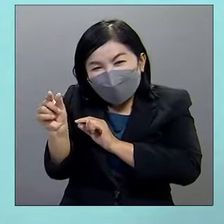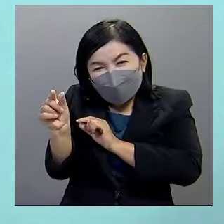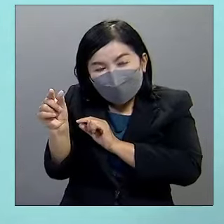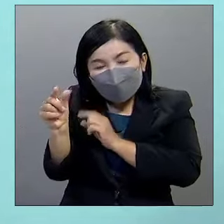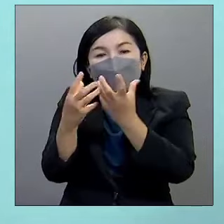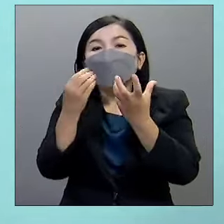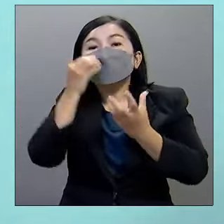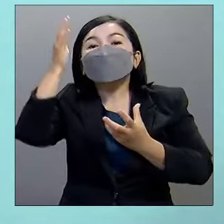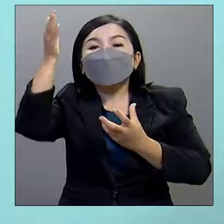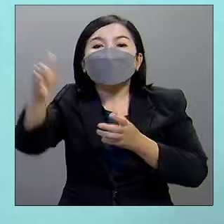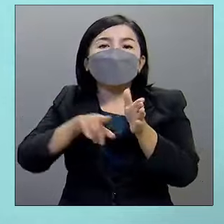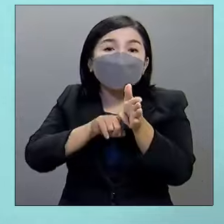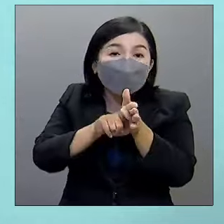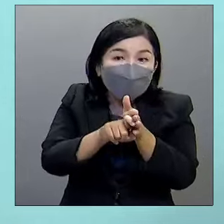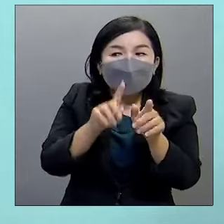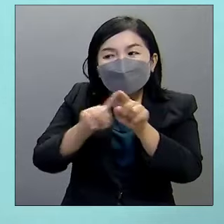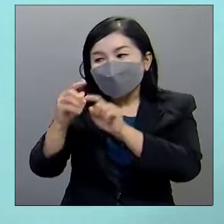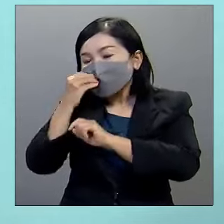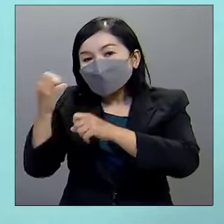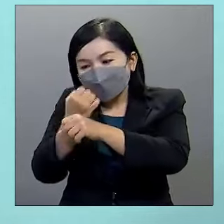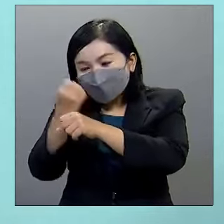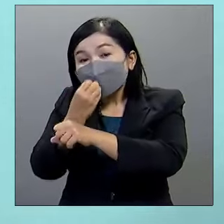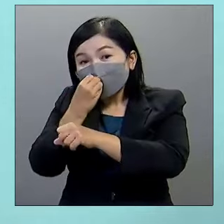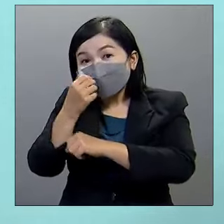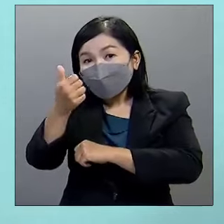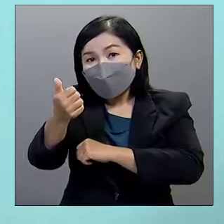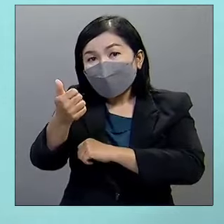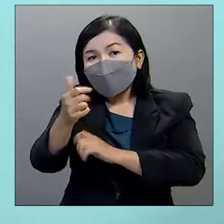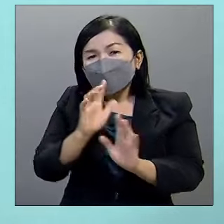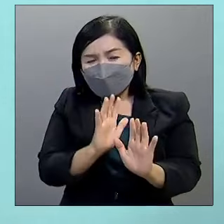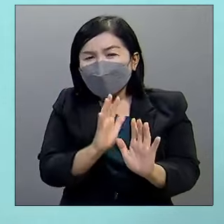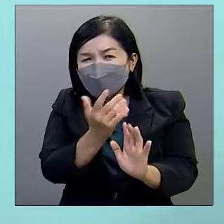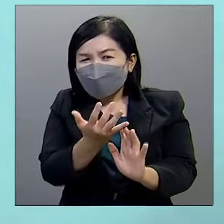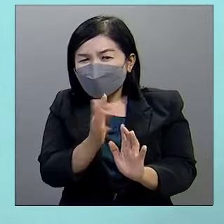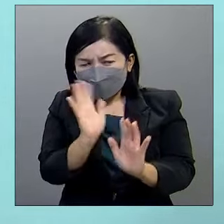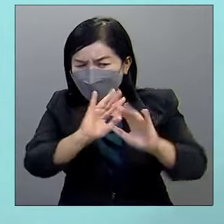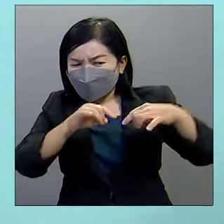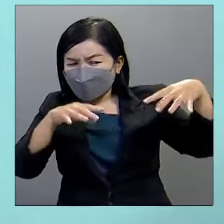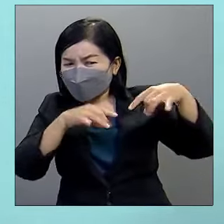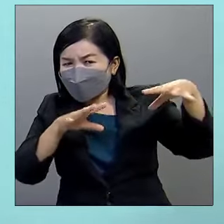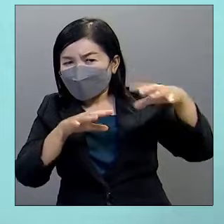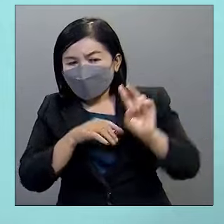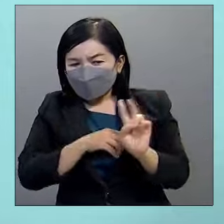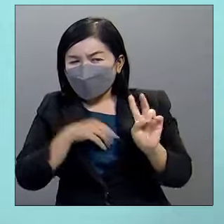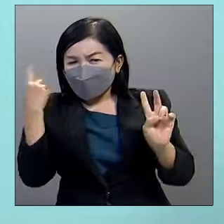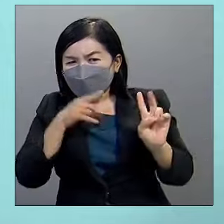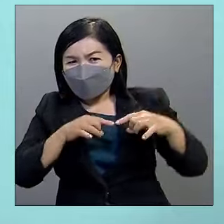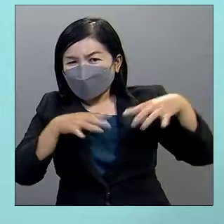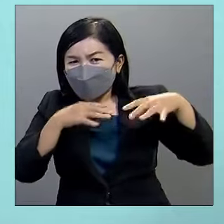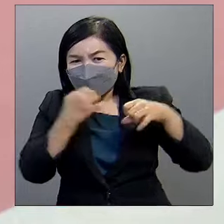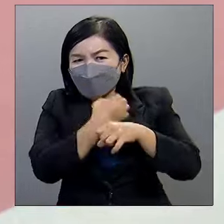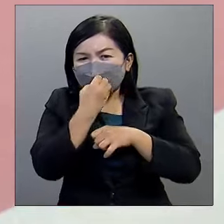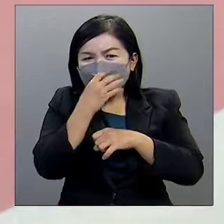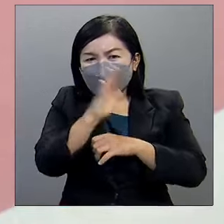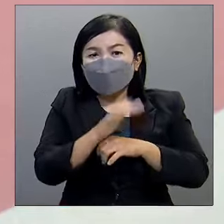ารในอนาคตพี่ต๊อ ฝึกกินไว้แล้วกัน เราต้องซ้อมไว้แล้วเนาะ เดี๋ยวนะคะไม่น่าจะใช่ชัยพรแต่พี่ปูเป้ค่ะฝึกกินไว้แล้ว